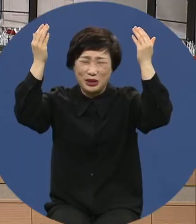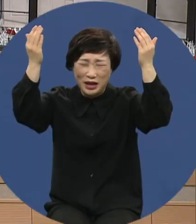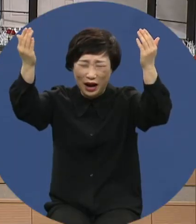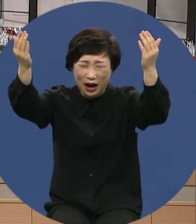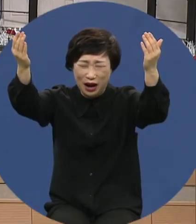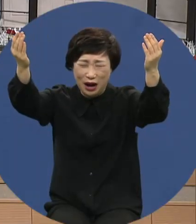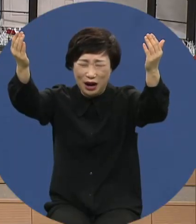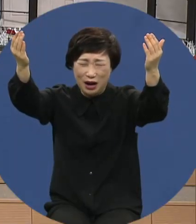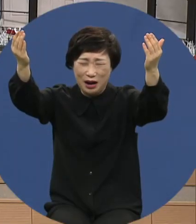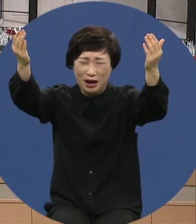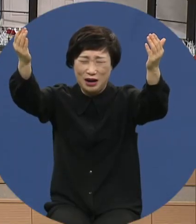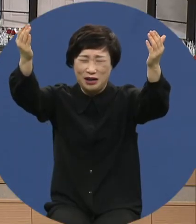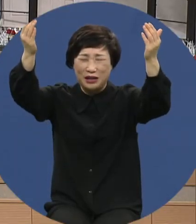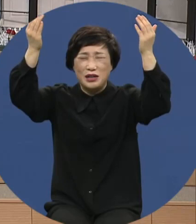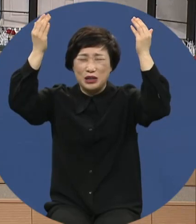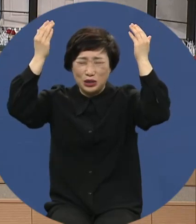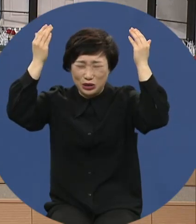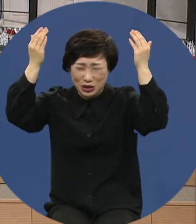주여